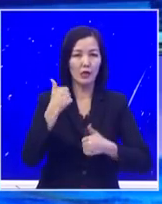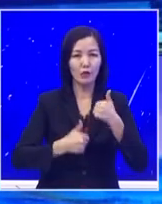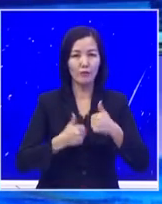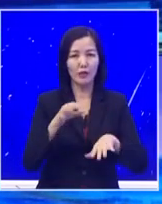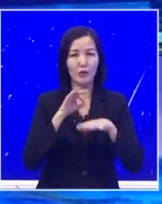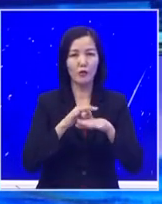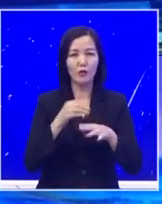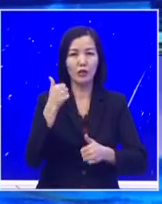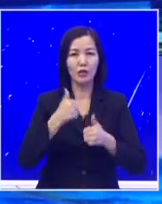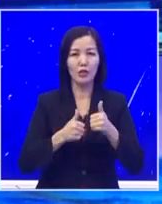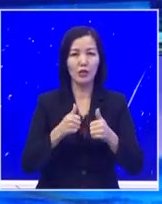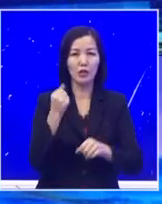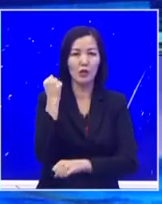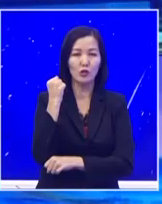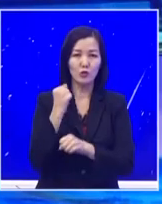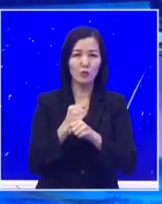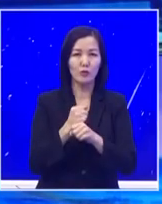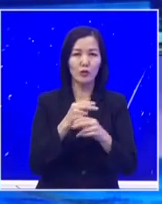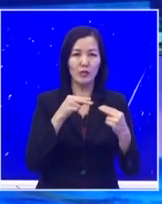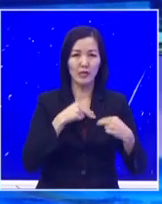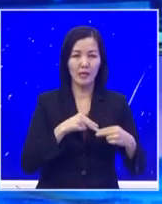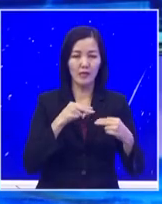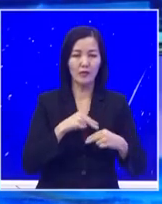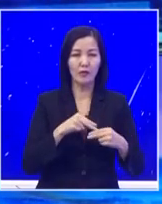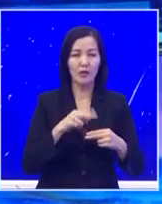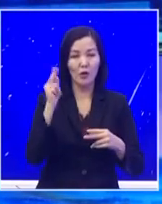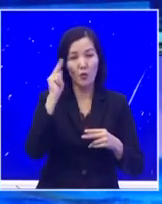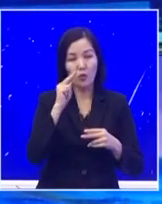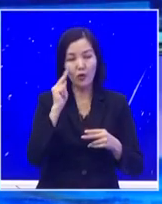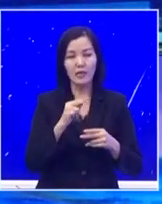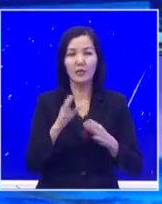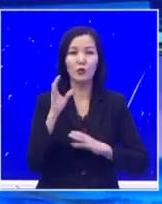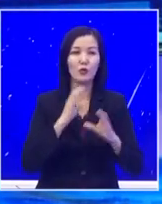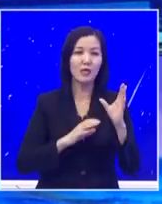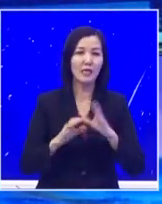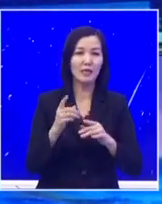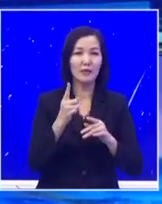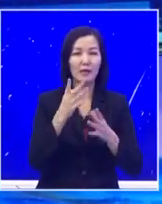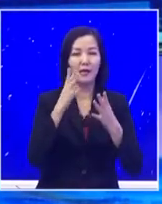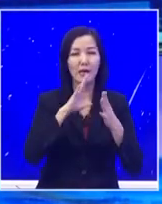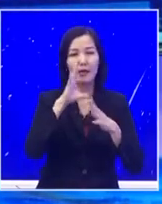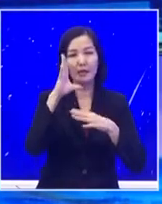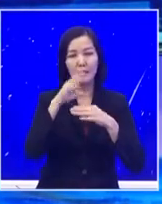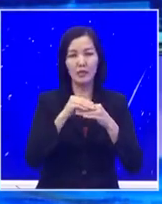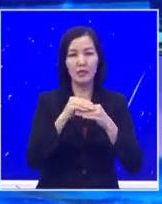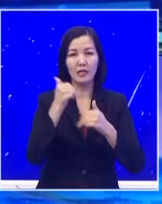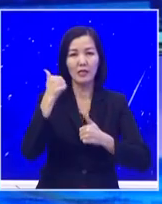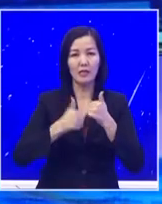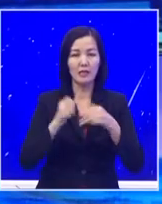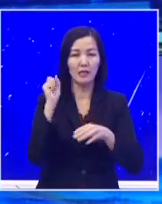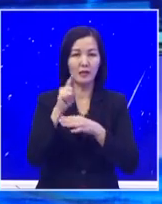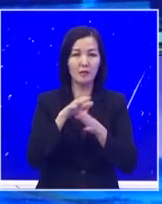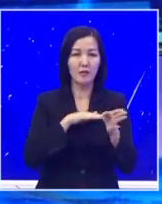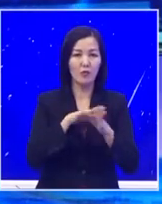өтті. Жарыс жұмысшы кәсібінде оқитын студенттер арасында ұйымдастырылып, қатысушылар күні бойы түрлі сынақтан өтті. Жеңімпаздар анықталып,